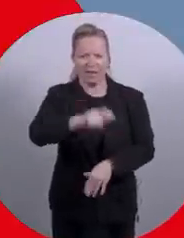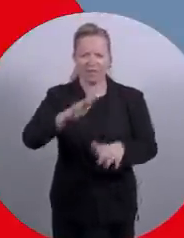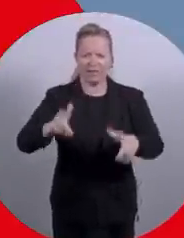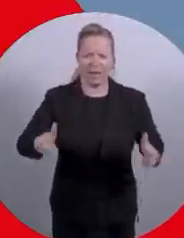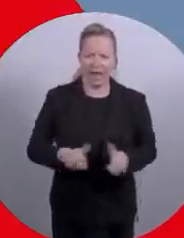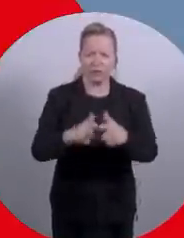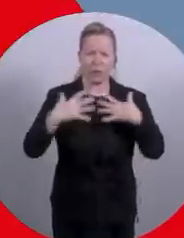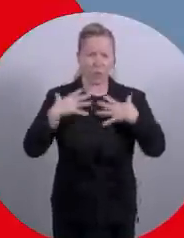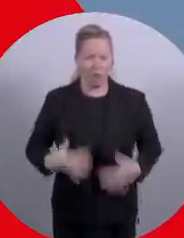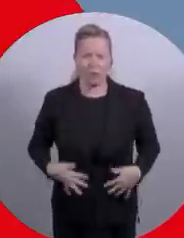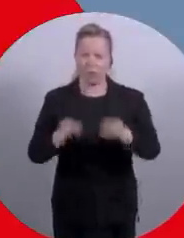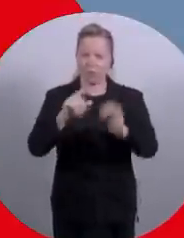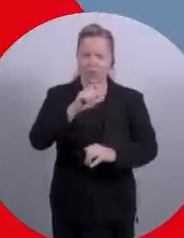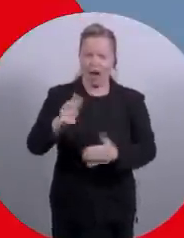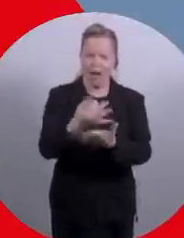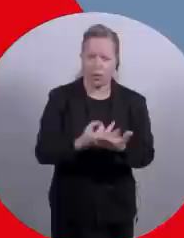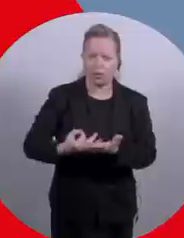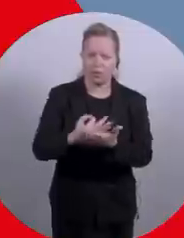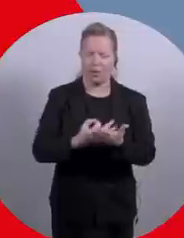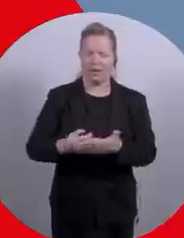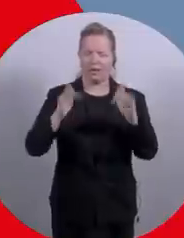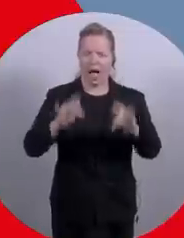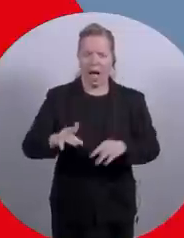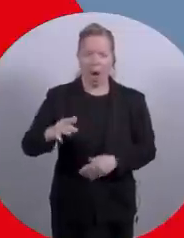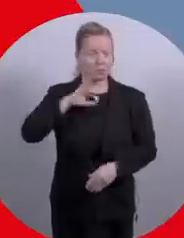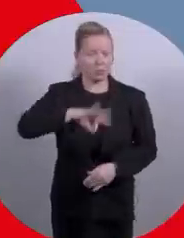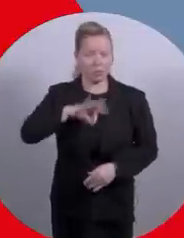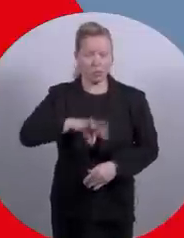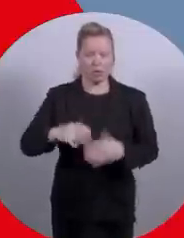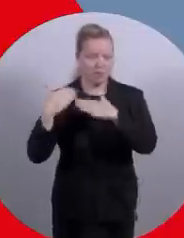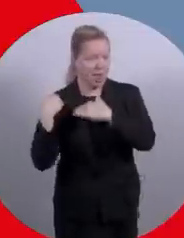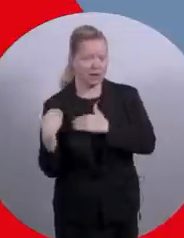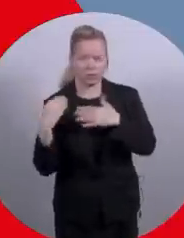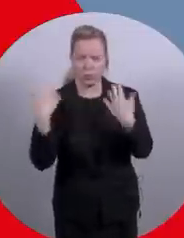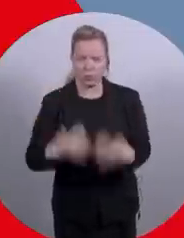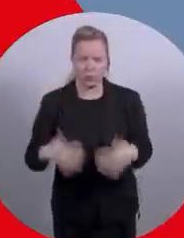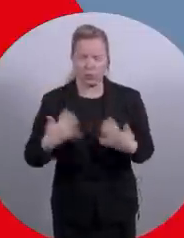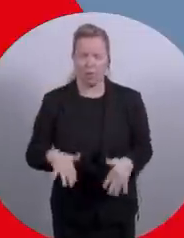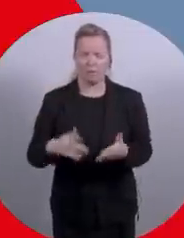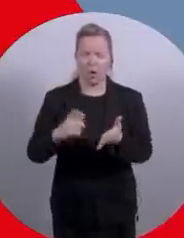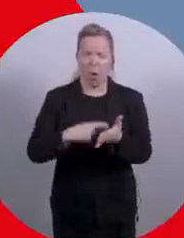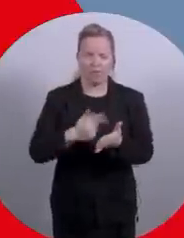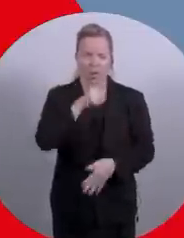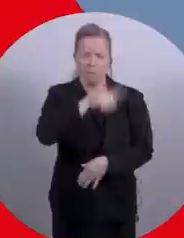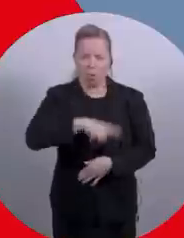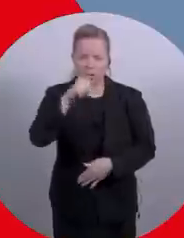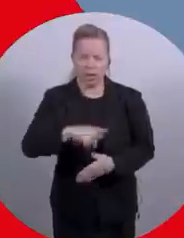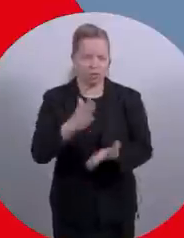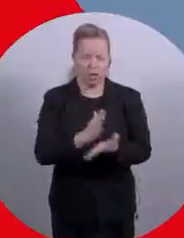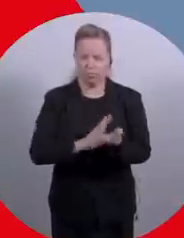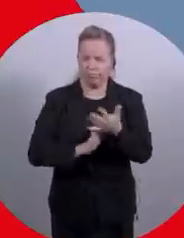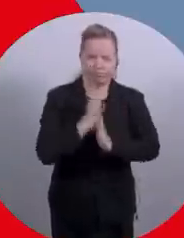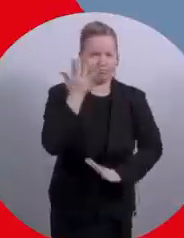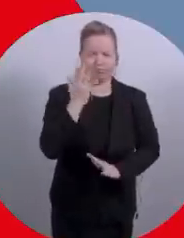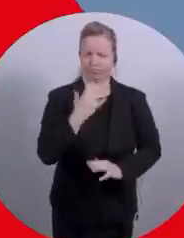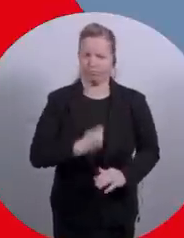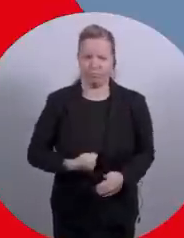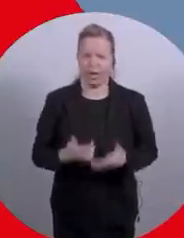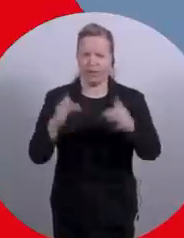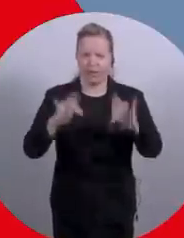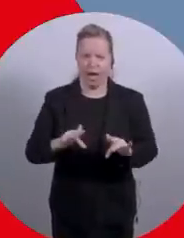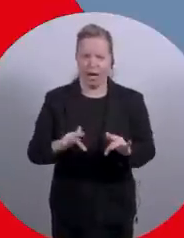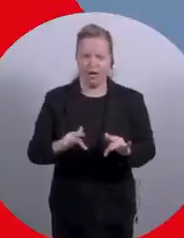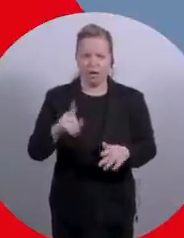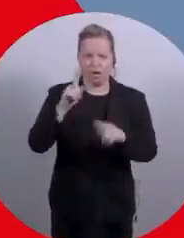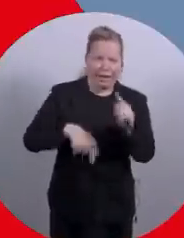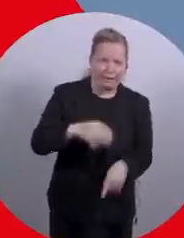körperlich weil sie gut fachlich ausgebildet haben was die für psychologische Belastung haben dass die oftmals Monaten ausbrennt sein weil so schlecht wissen ob man sie